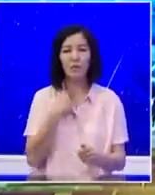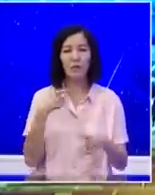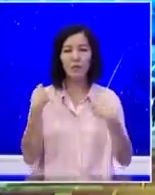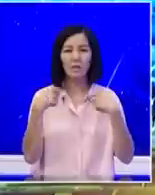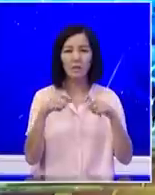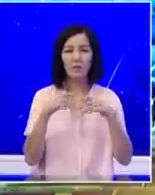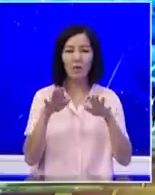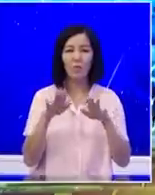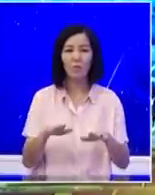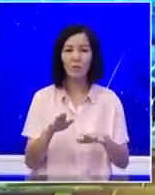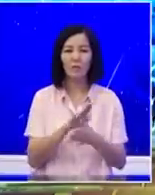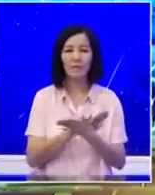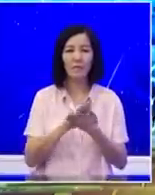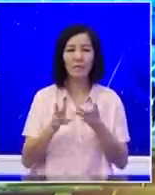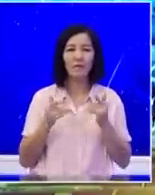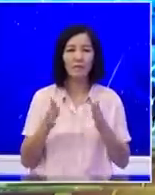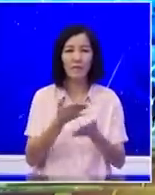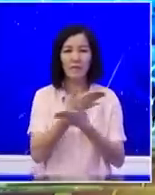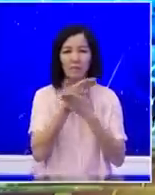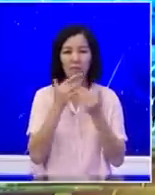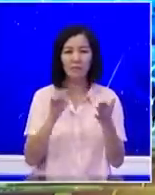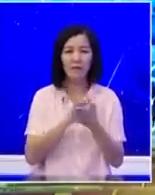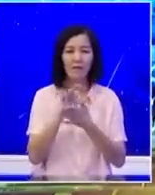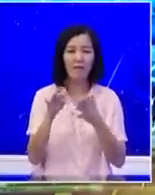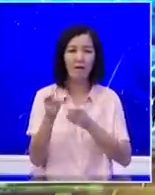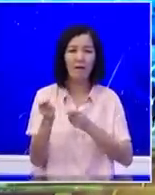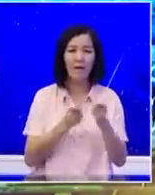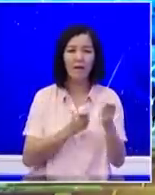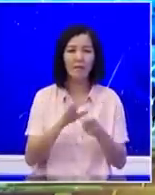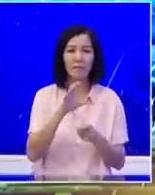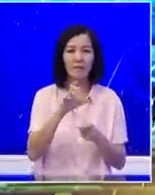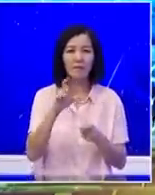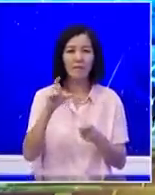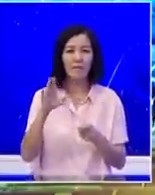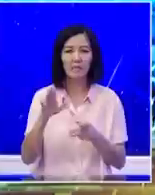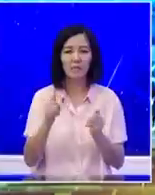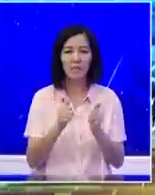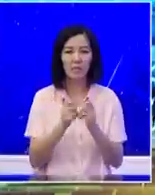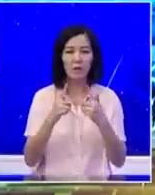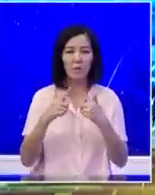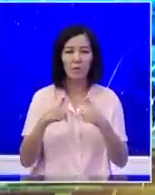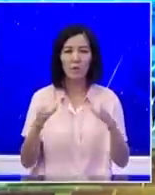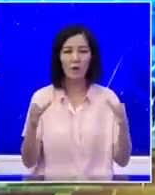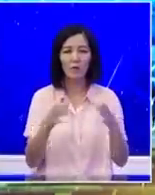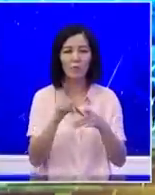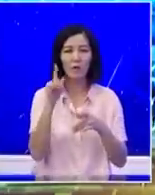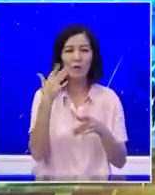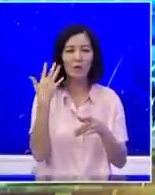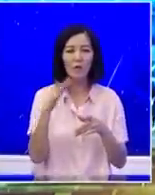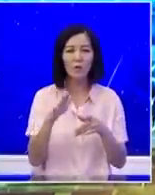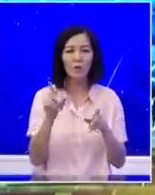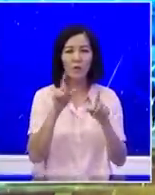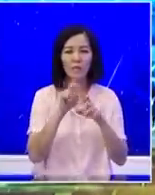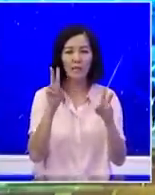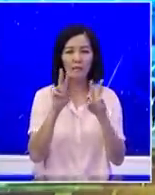Талдықорғандағы сауда орындары санитарлық талапқа сай емес. Қала әкімдігімен СЭС жанынан құрылған мониторингтік тобы 150-ге жуық